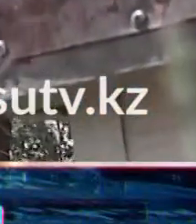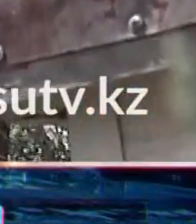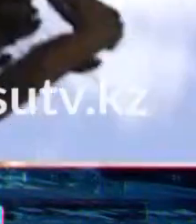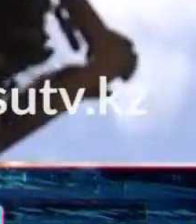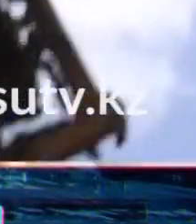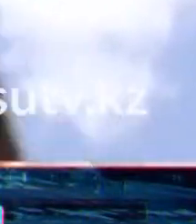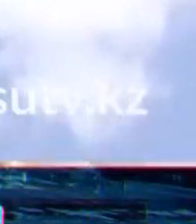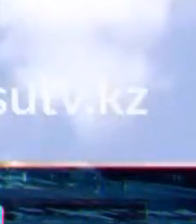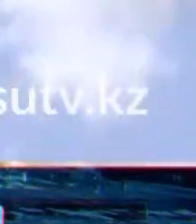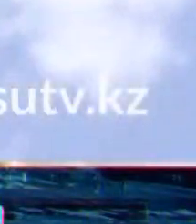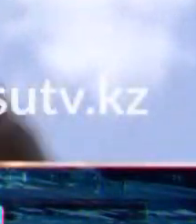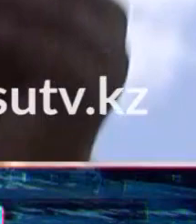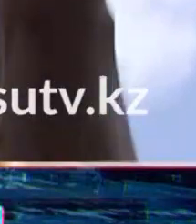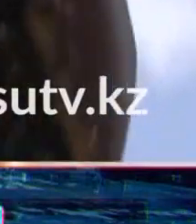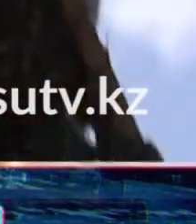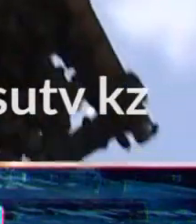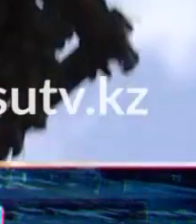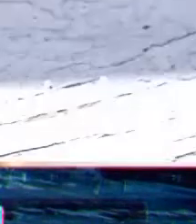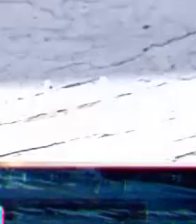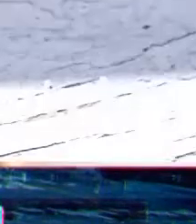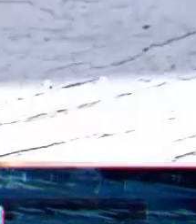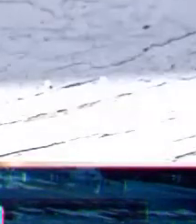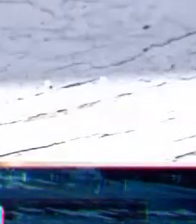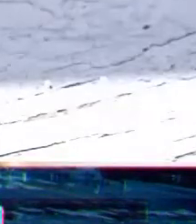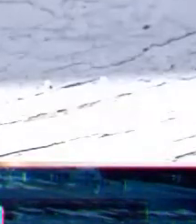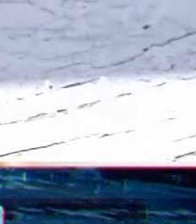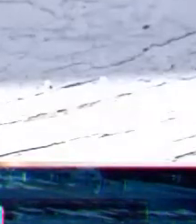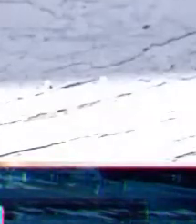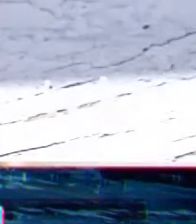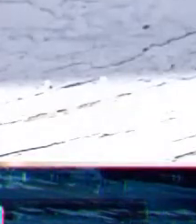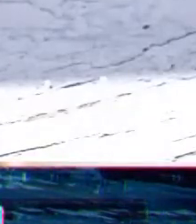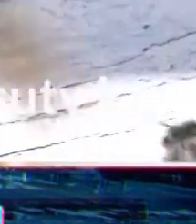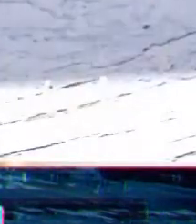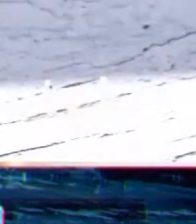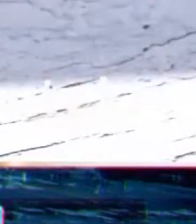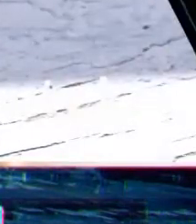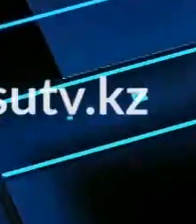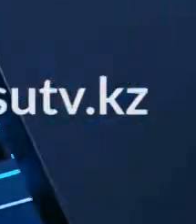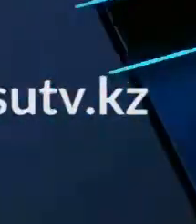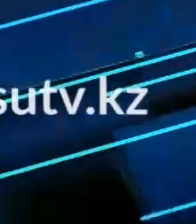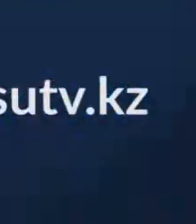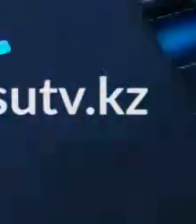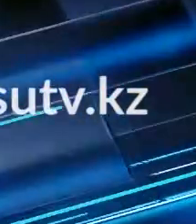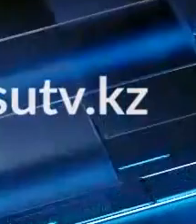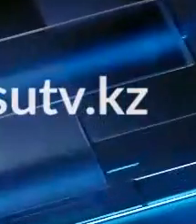Сладкий труд. Госпрограмма помогла безработному из Аксузского района стать пчеловодом.